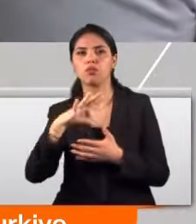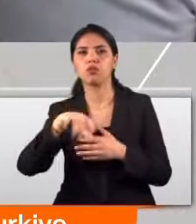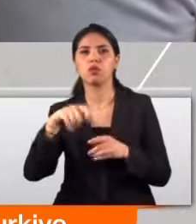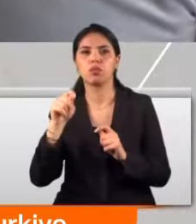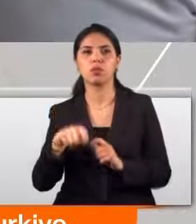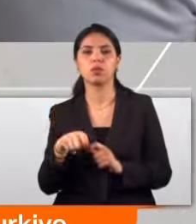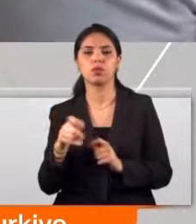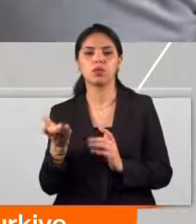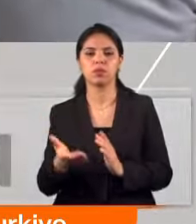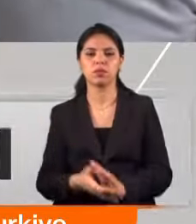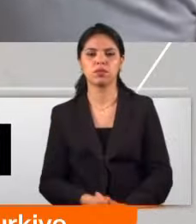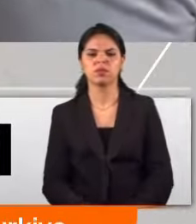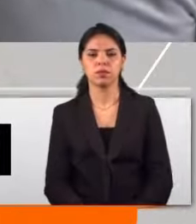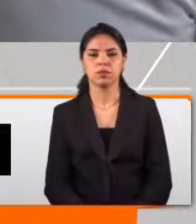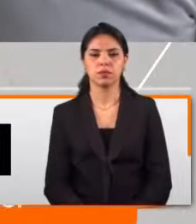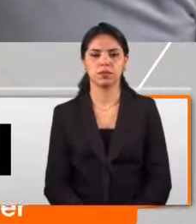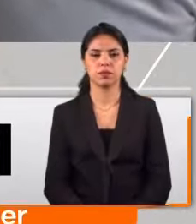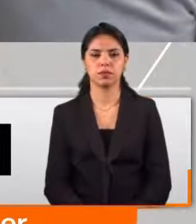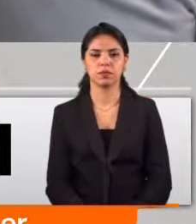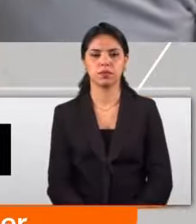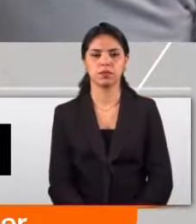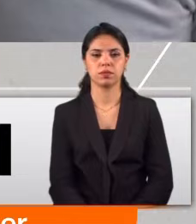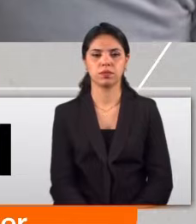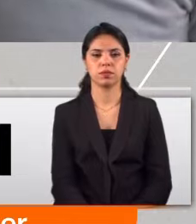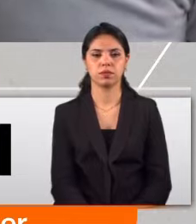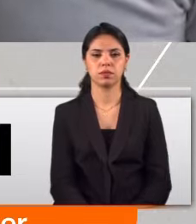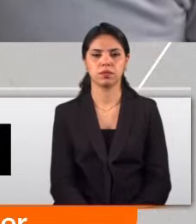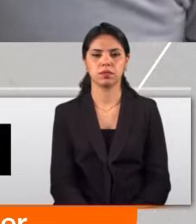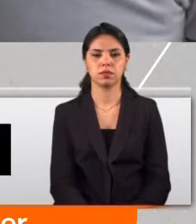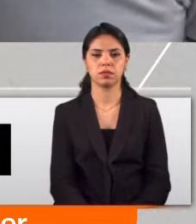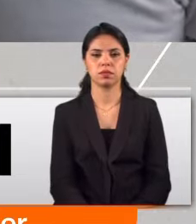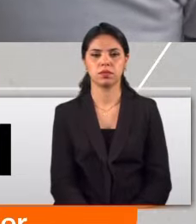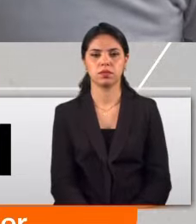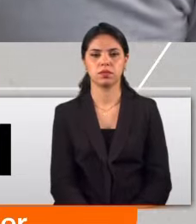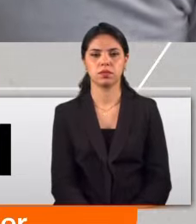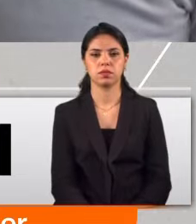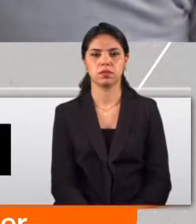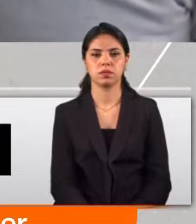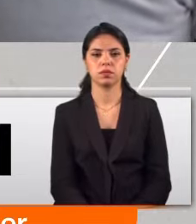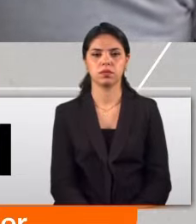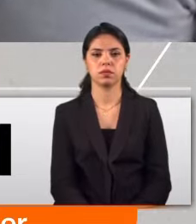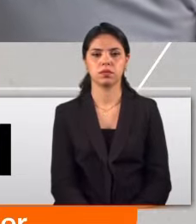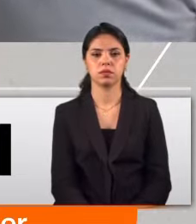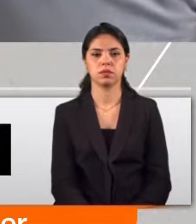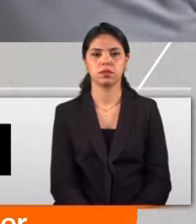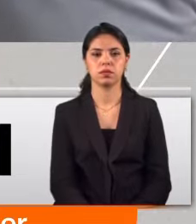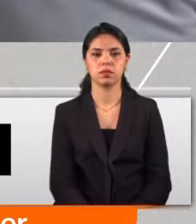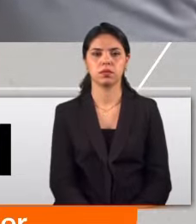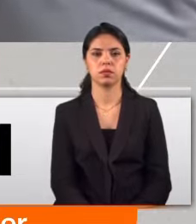Köpek yok dedi bana, köpek çalındı Şaban dedi. Hemen arkasına fırlamış, ben de fırladım ama